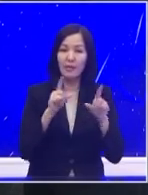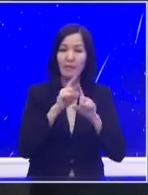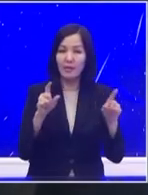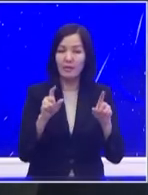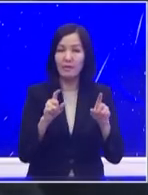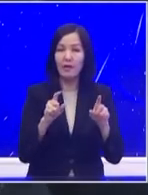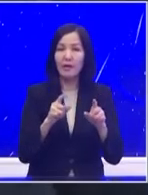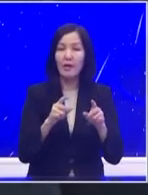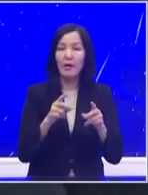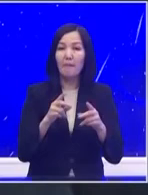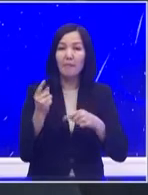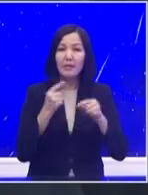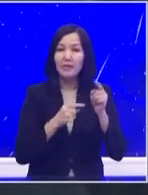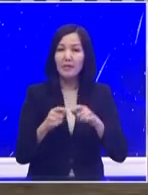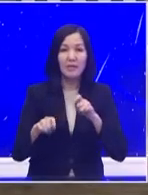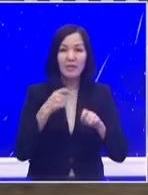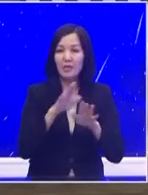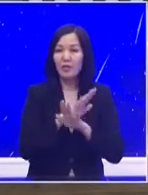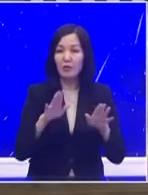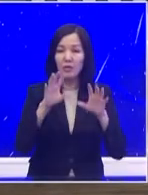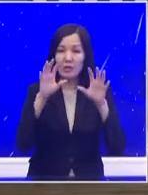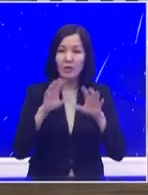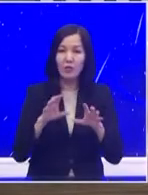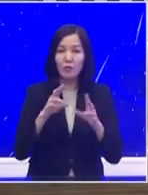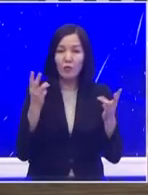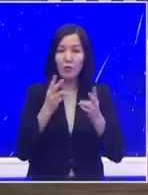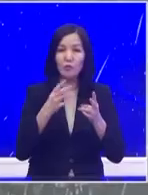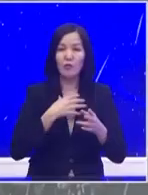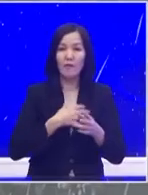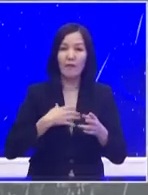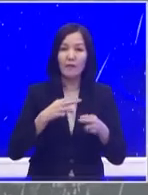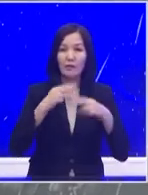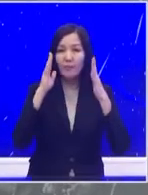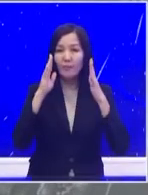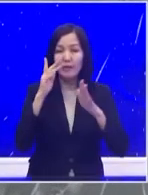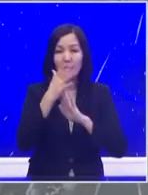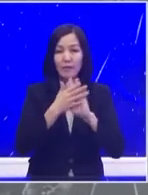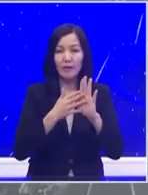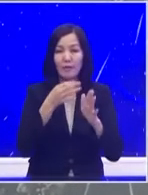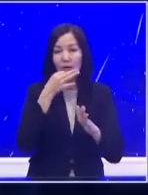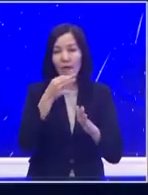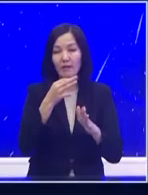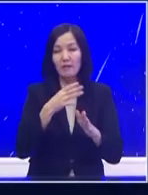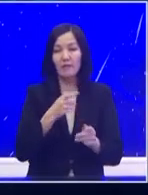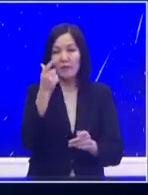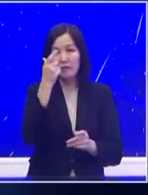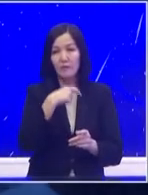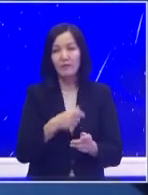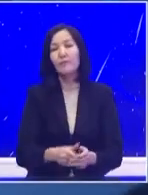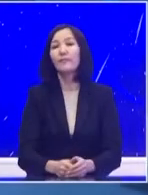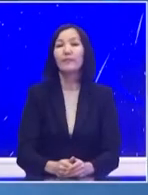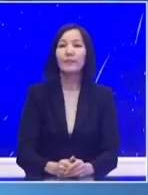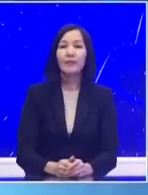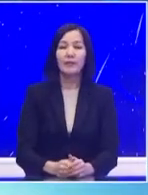Проверяющие призывают бизнесменов не нарушать закон и отнестись к сложившейся ситуации с пониманием и ответственностью. Ануар